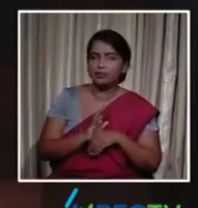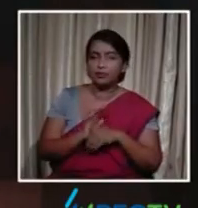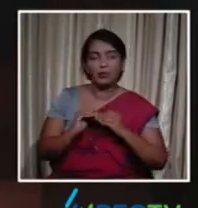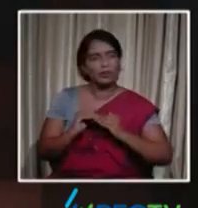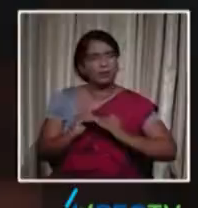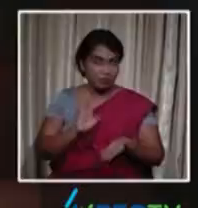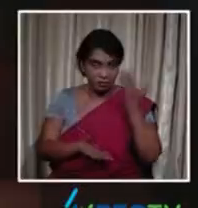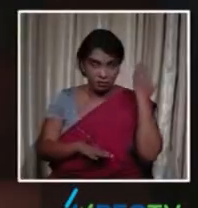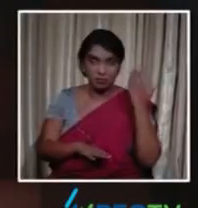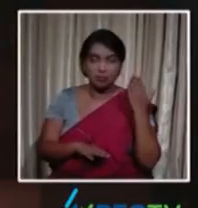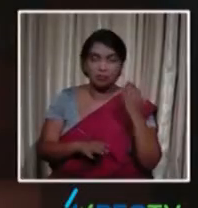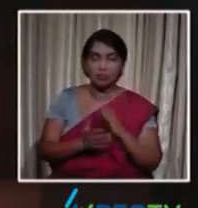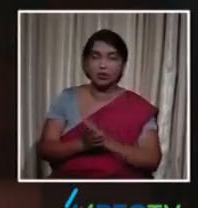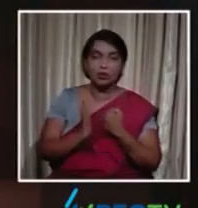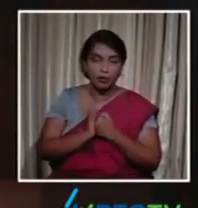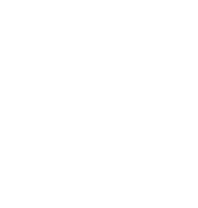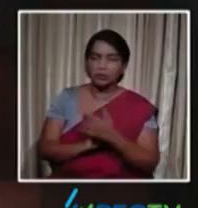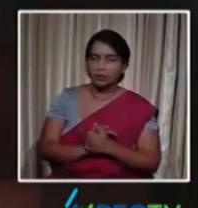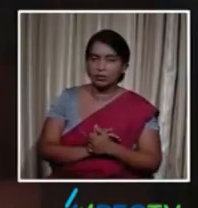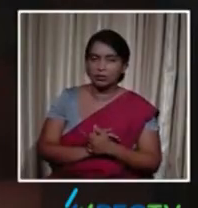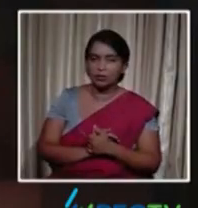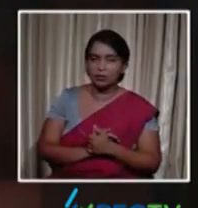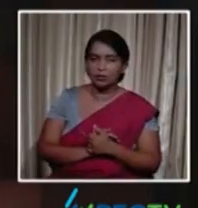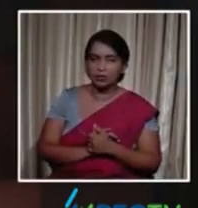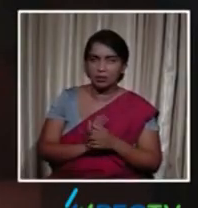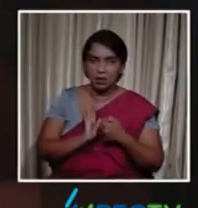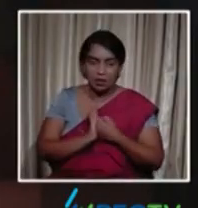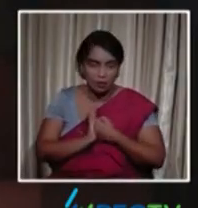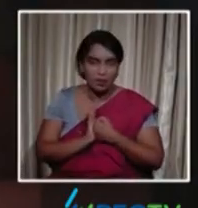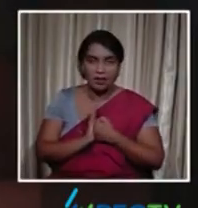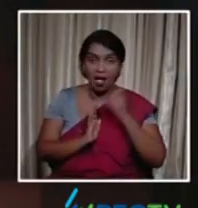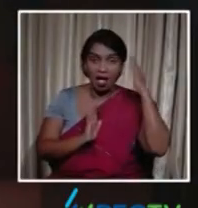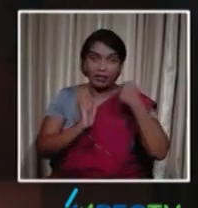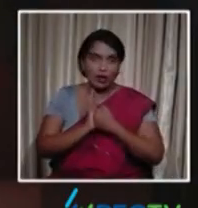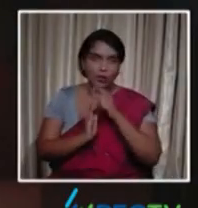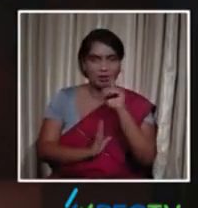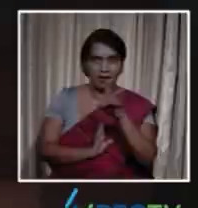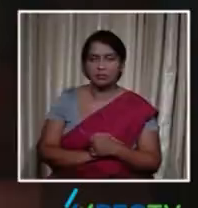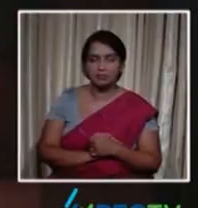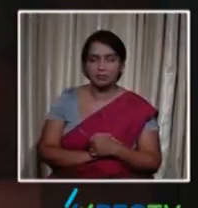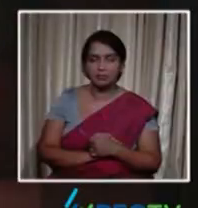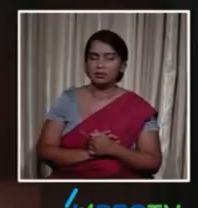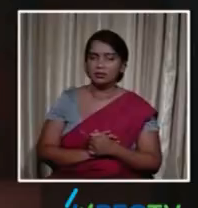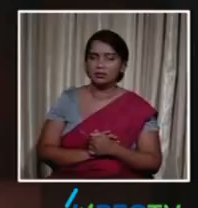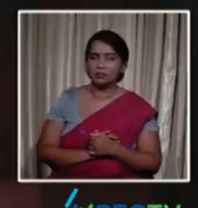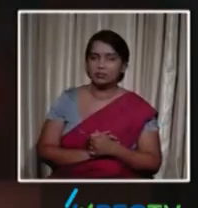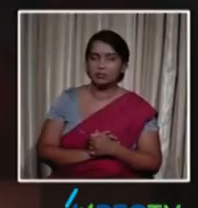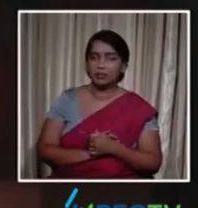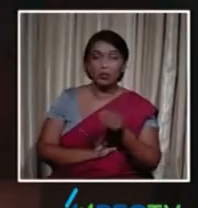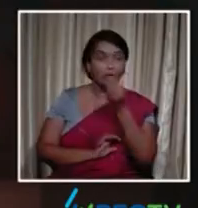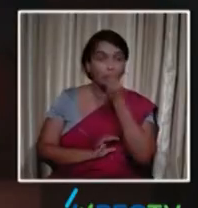උසට උද්ධමනය. ගරු ජනාධිපතිතුමාම දන්නවා අතිගරු කියලා කියන්නේ මොකද? ඔබතුමා ඒක අයින් කරපු නිසා. සේවත්